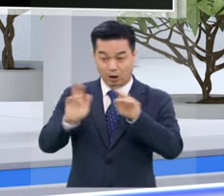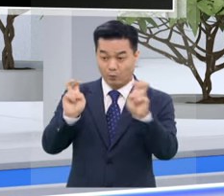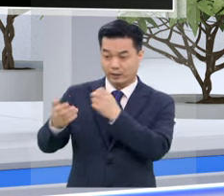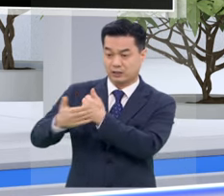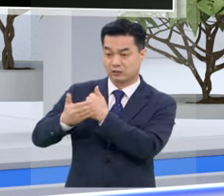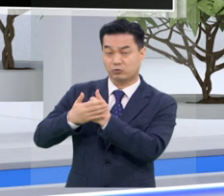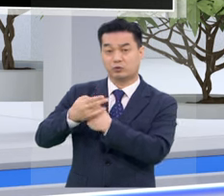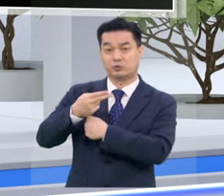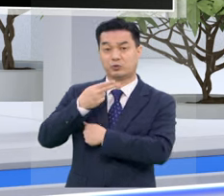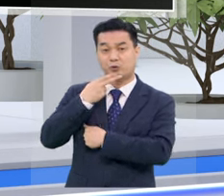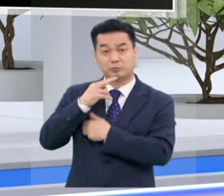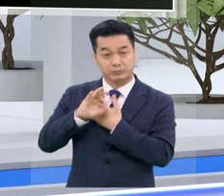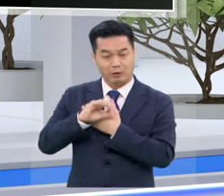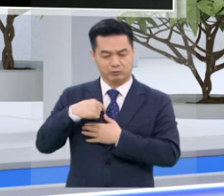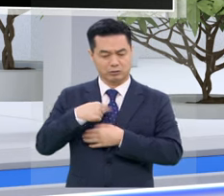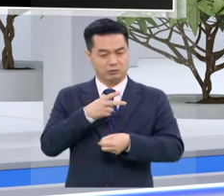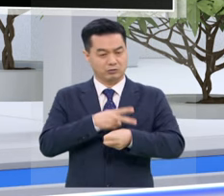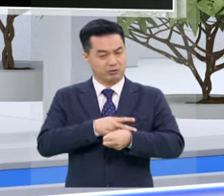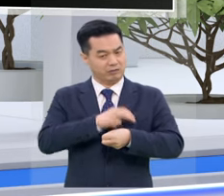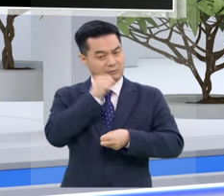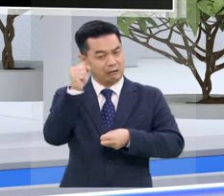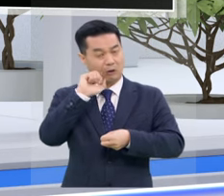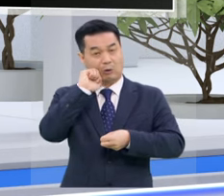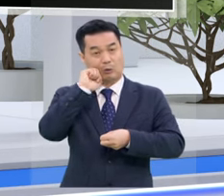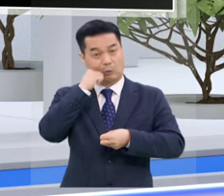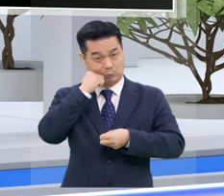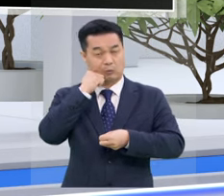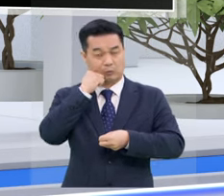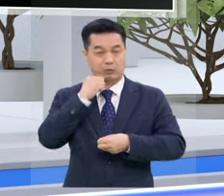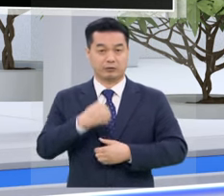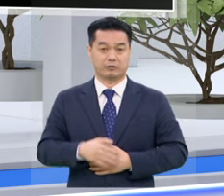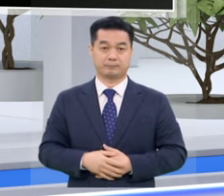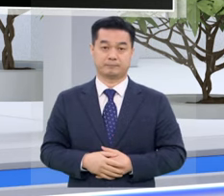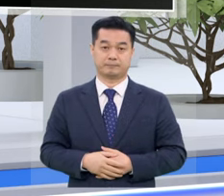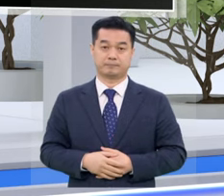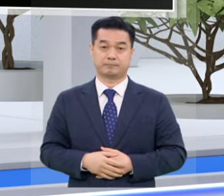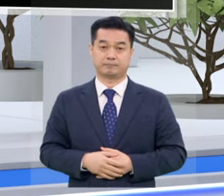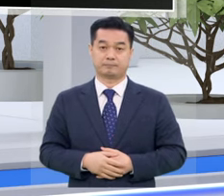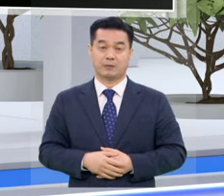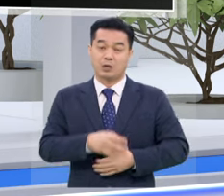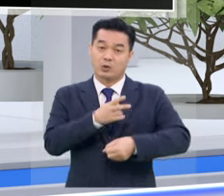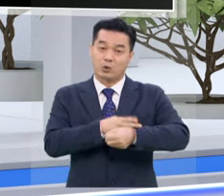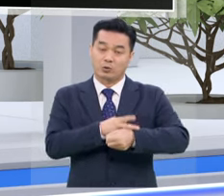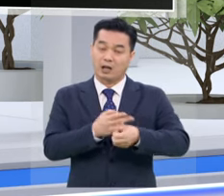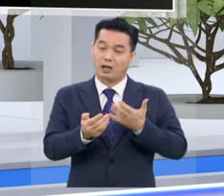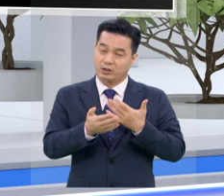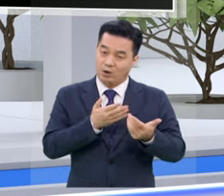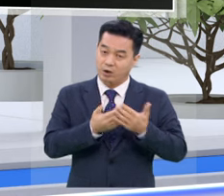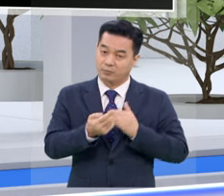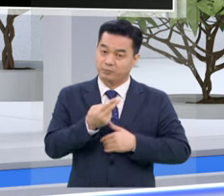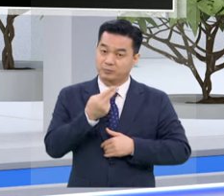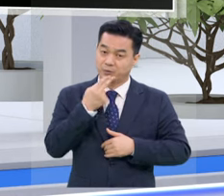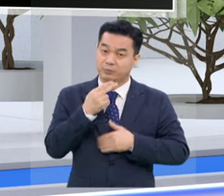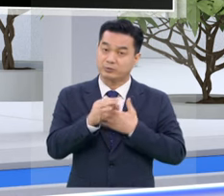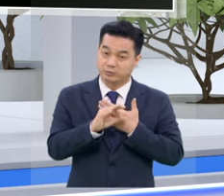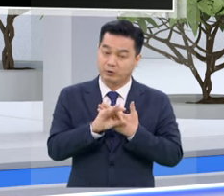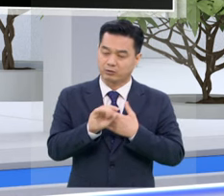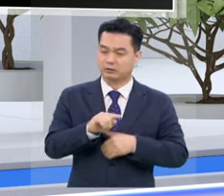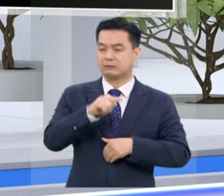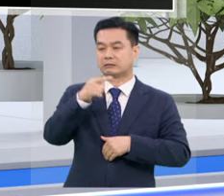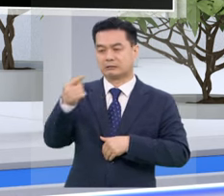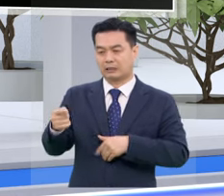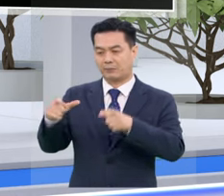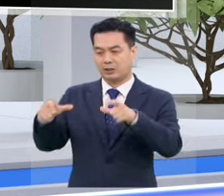없었다면 저는 선생님이 되기 힘들었을 겁니다 일선 교사의 경험이 없었다면 지역 교육의